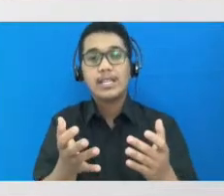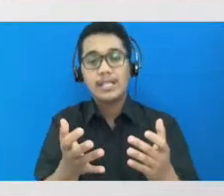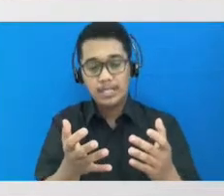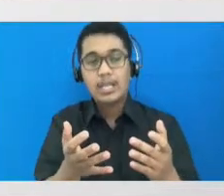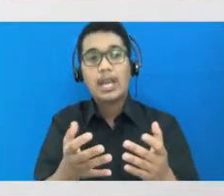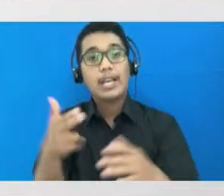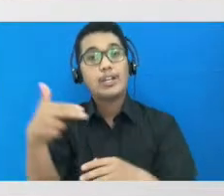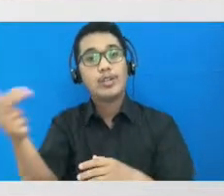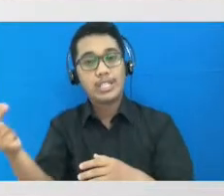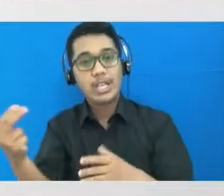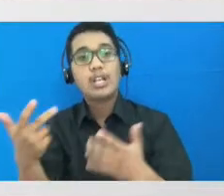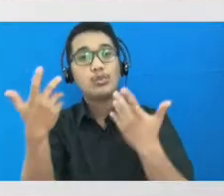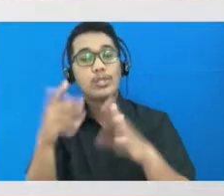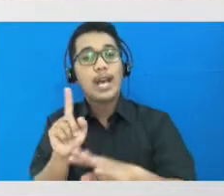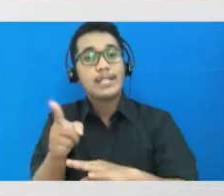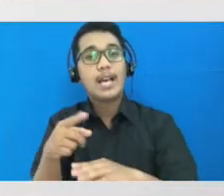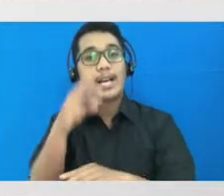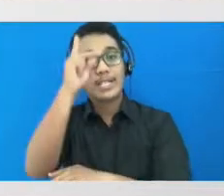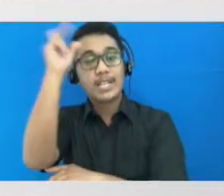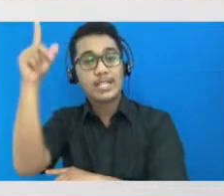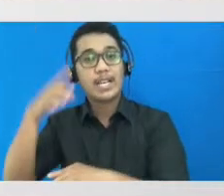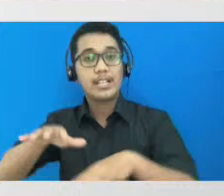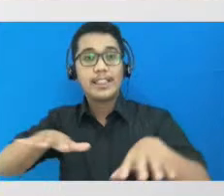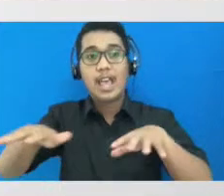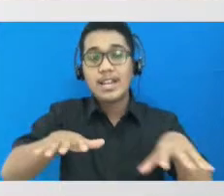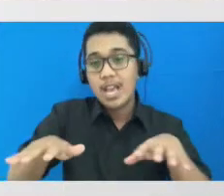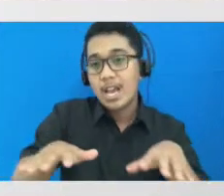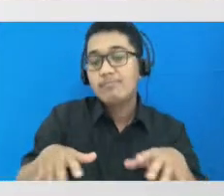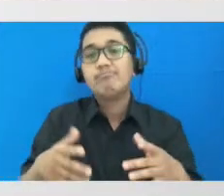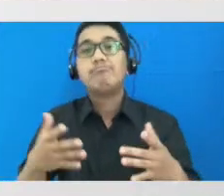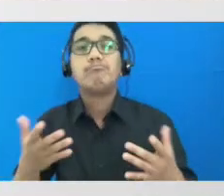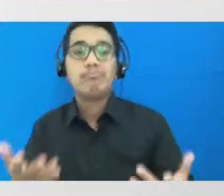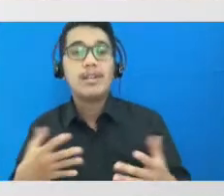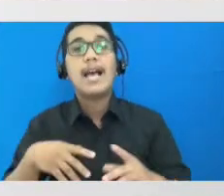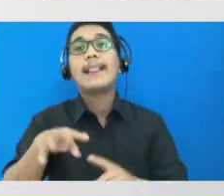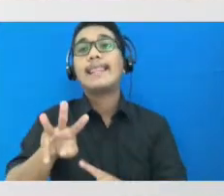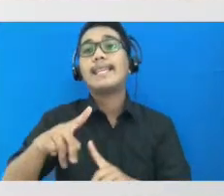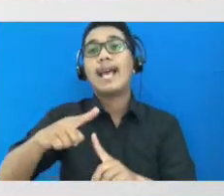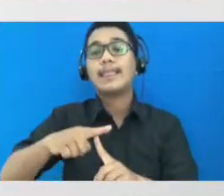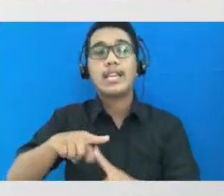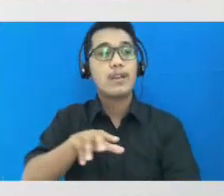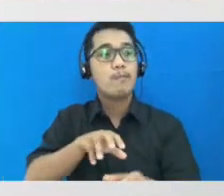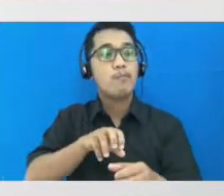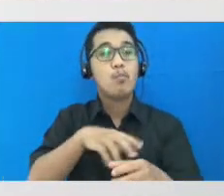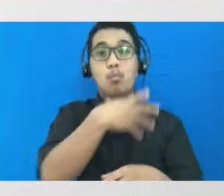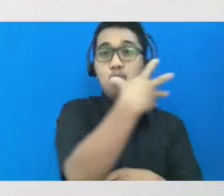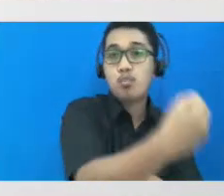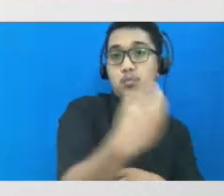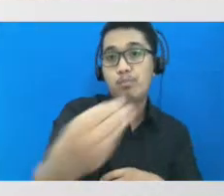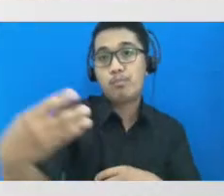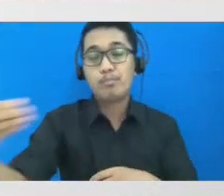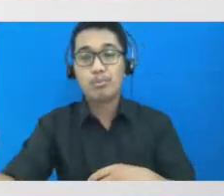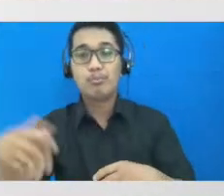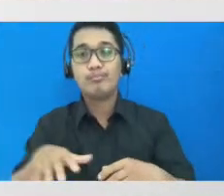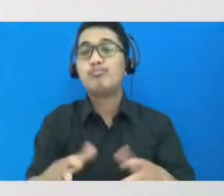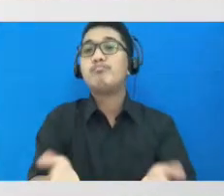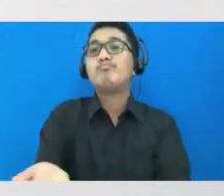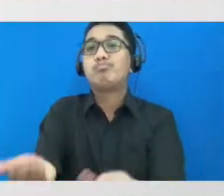mencanangkan di dalam Renstra adanya penguatan infrastruktur di daerah 3T. Di daerah terdepan, tertinggal, dan